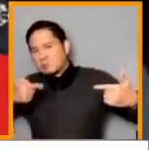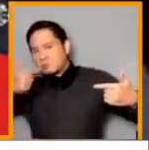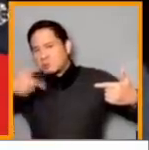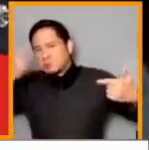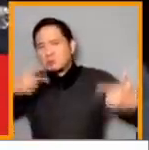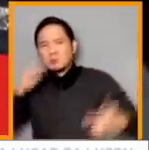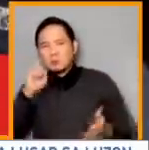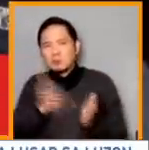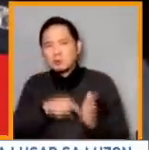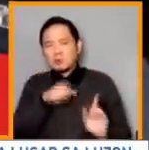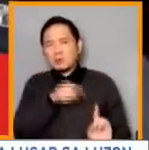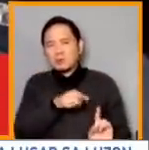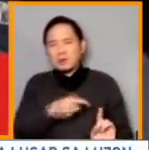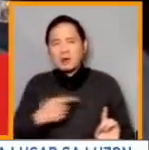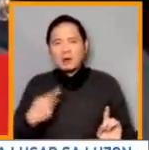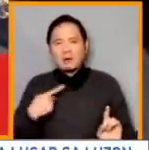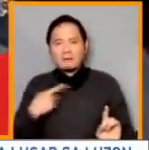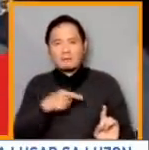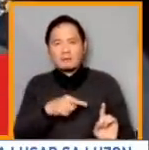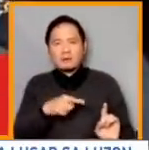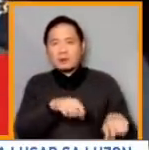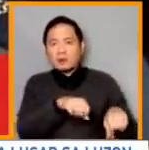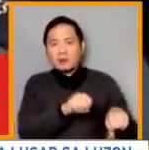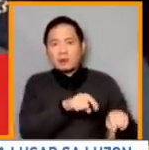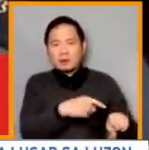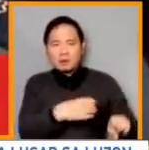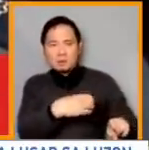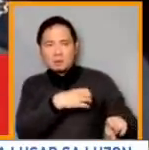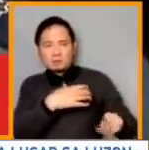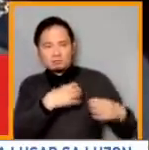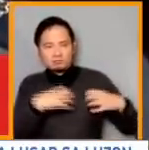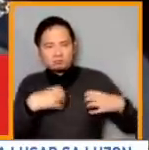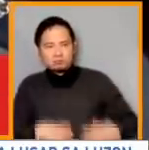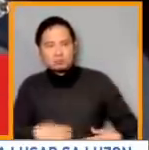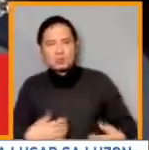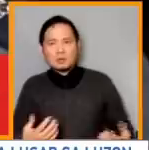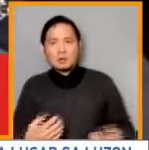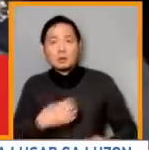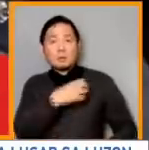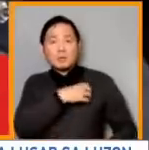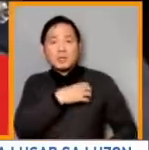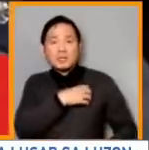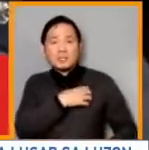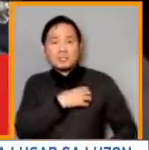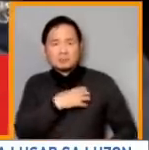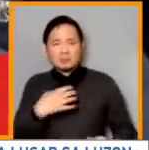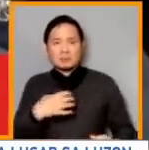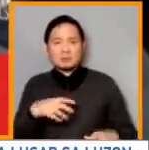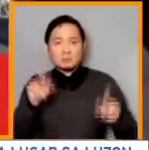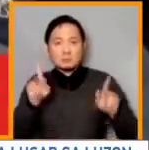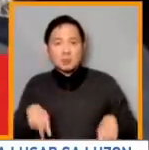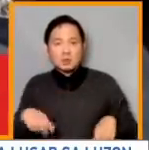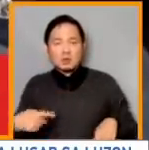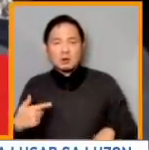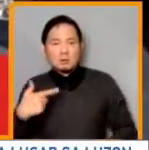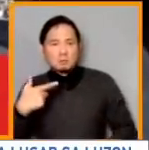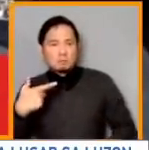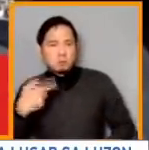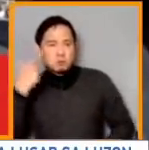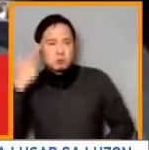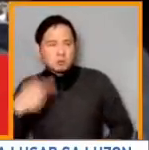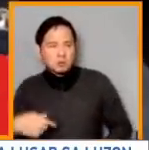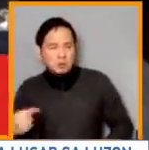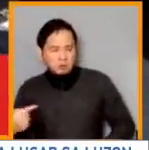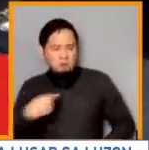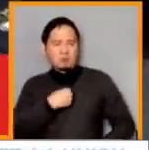sa kanang bahagi po ng mobile, ano po. At yung isang personnel nga po natin ay tinamaan din ng